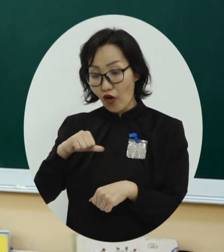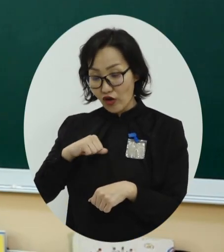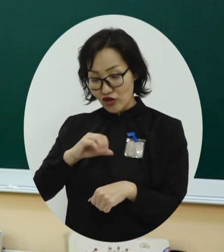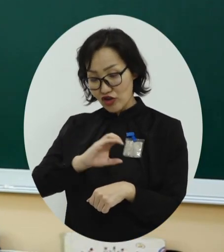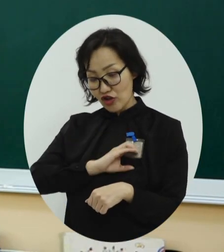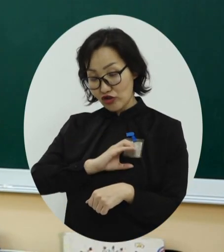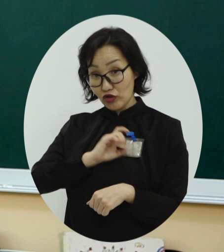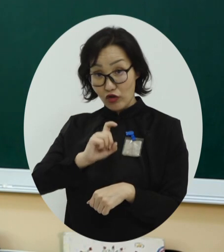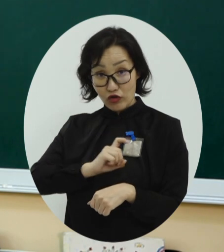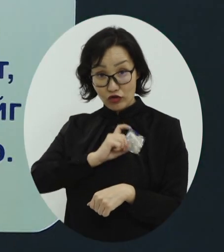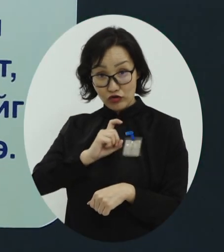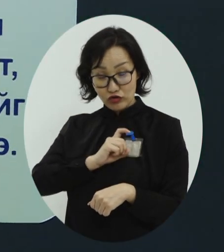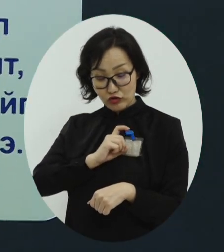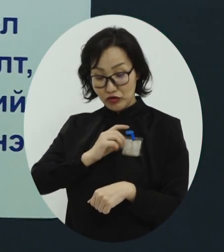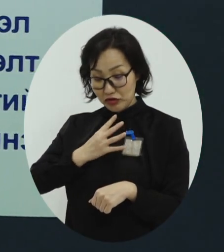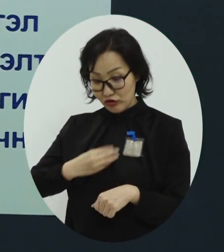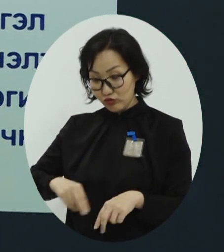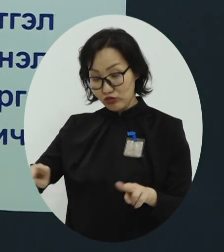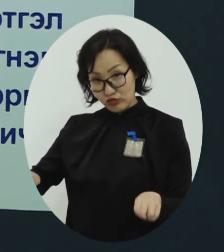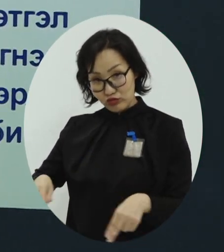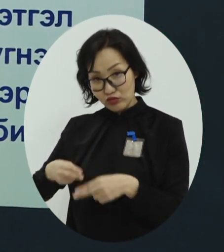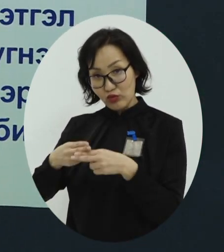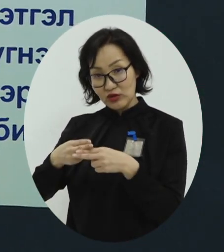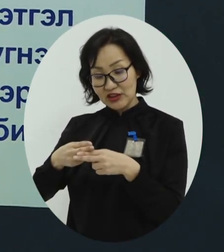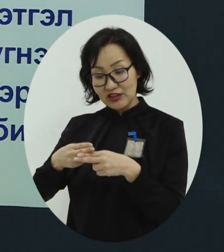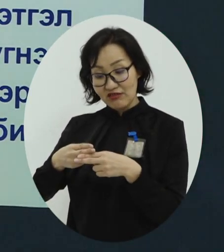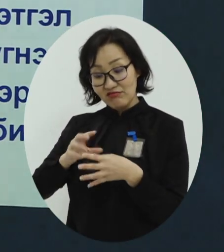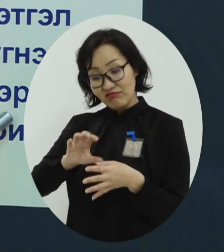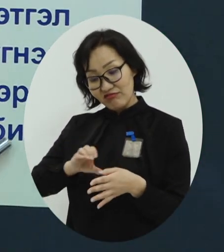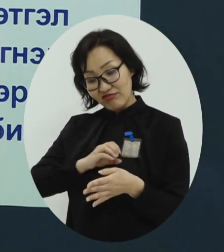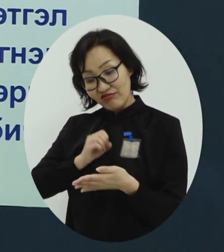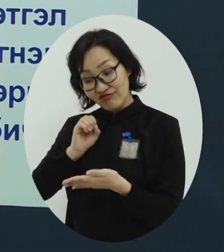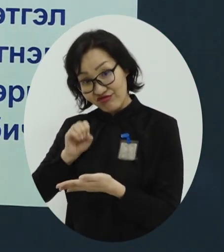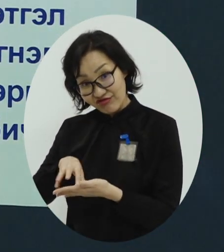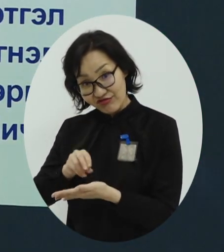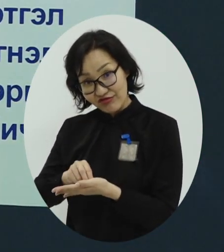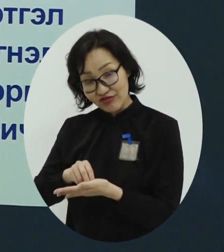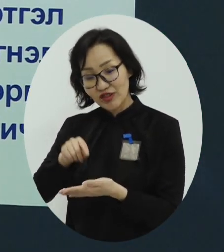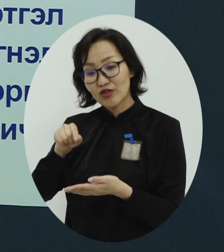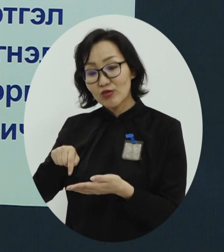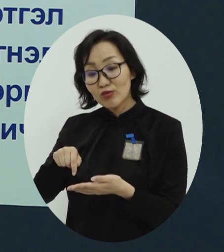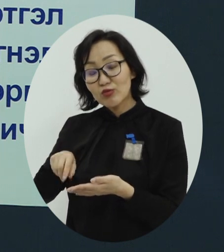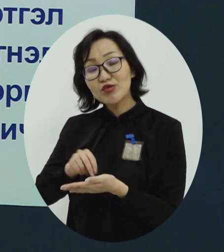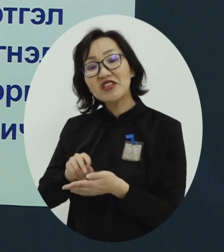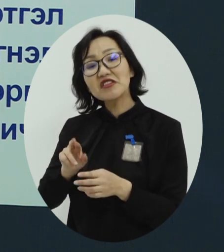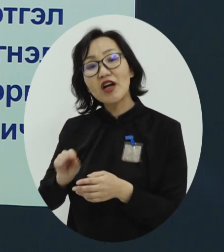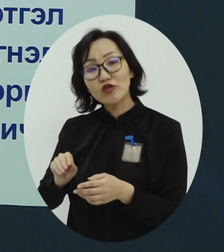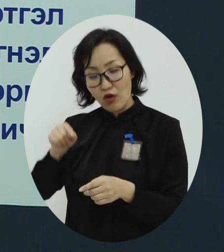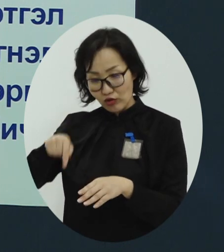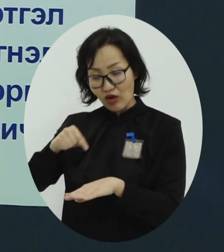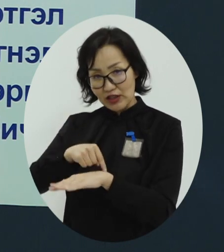өөрийн сэтгэл хөдлөл, дүгнэлт, сэтгэгдэл зэргийг бүгдээрээ бичгтээ одоо цагт бичнэ.